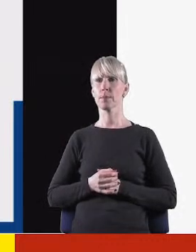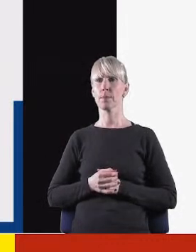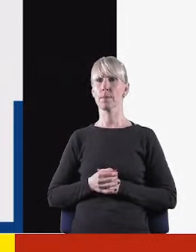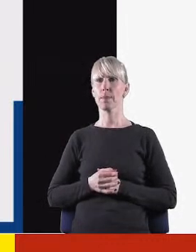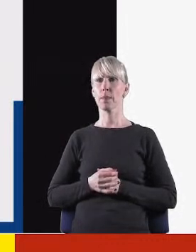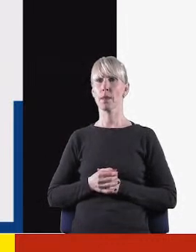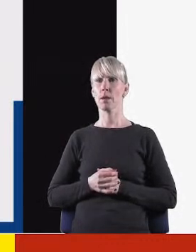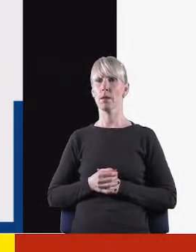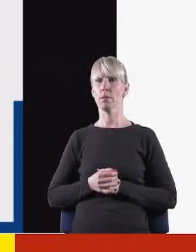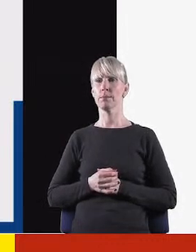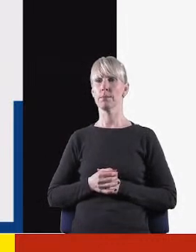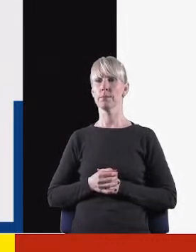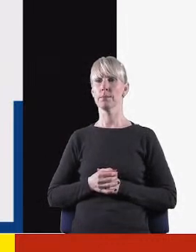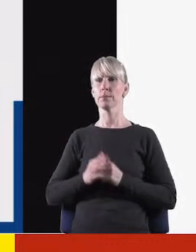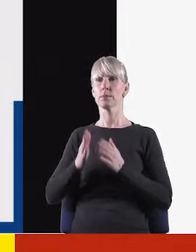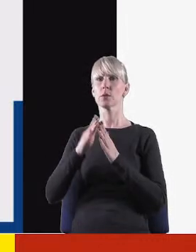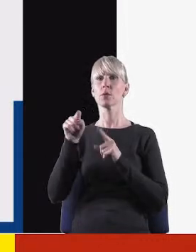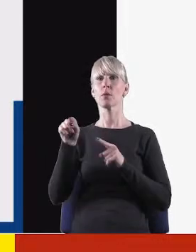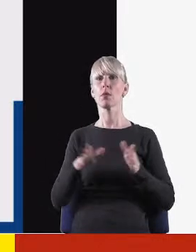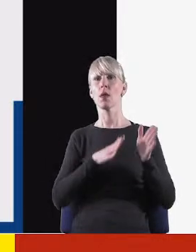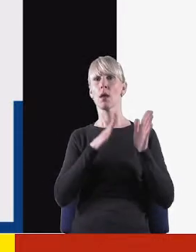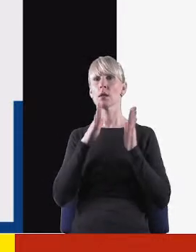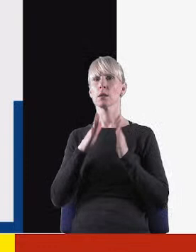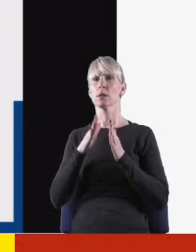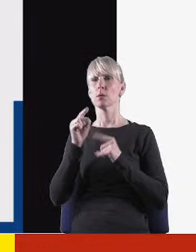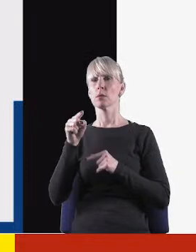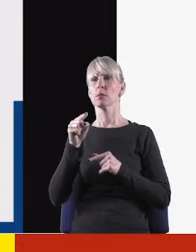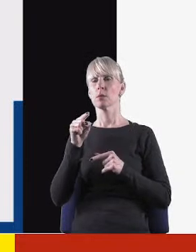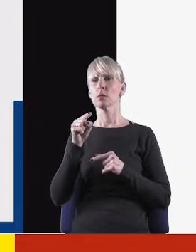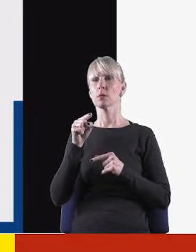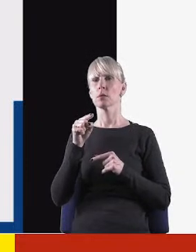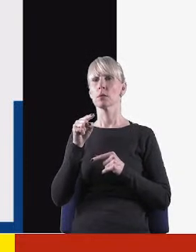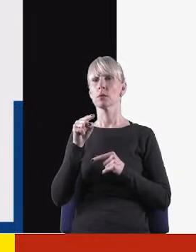Co do grantów ośrodka,